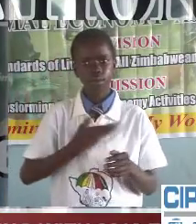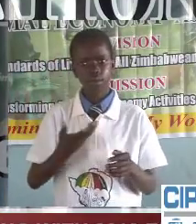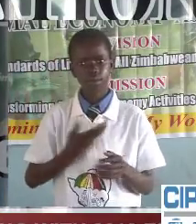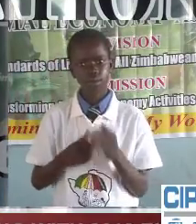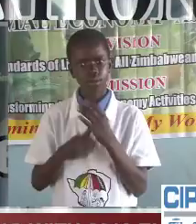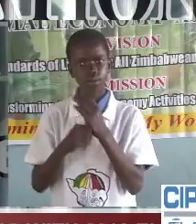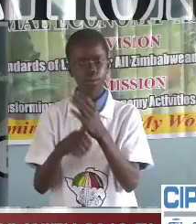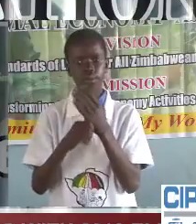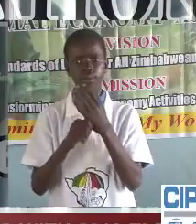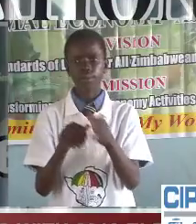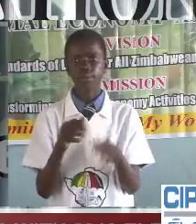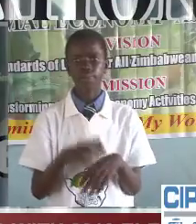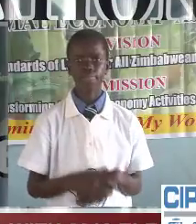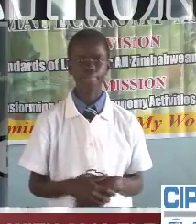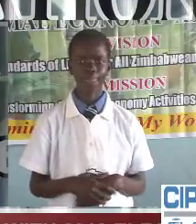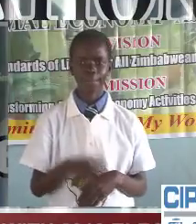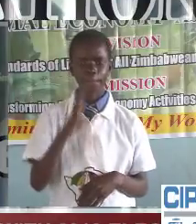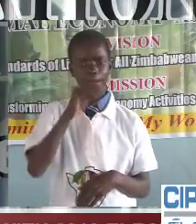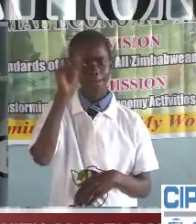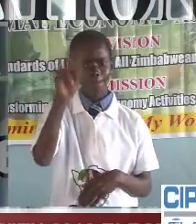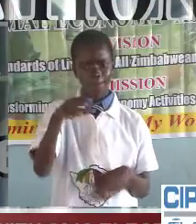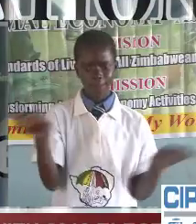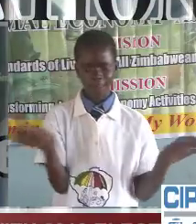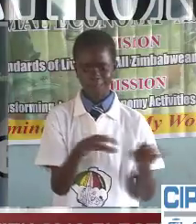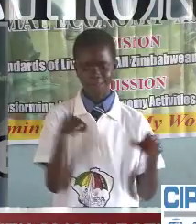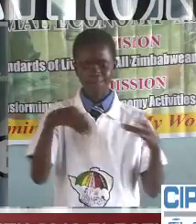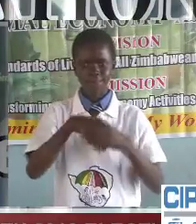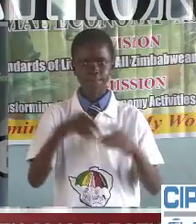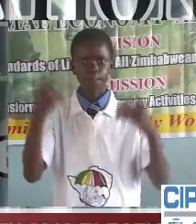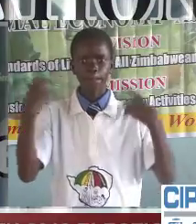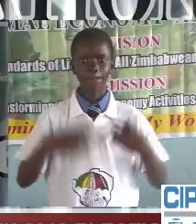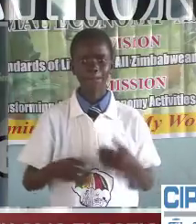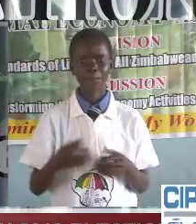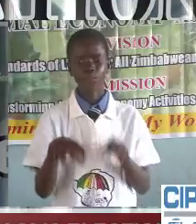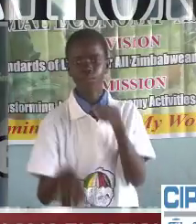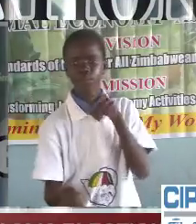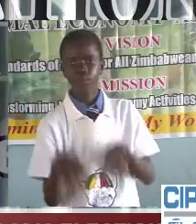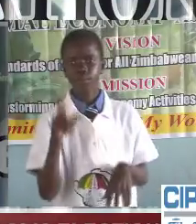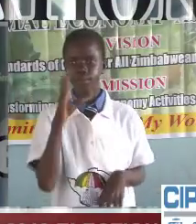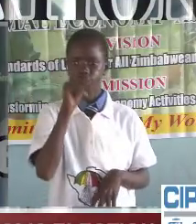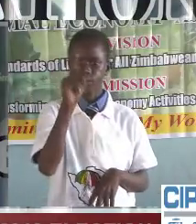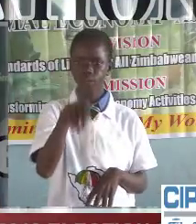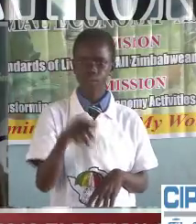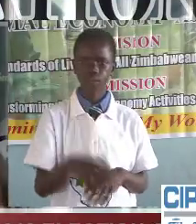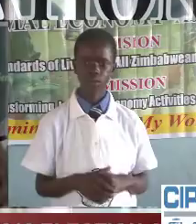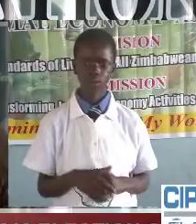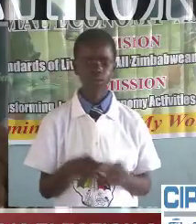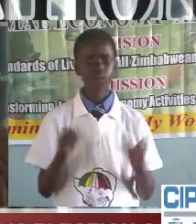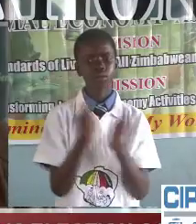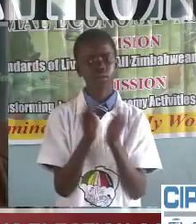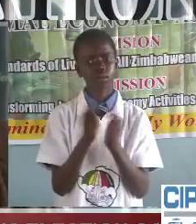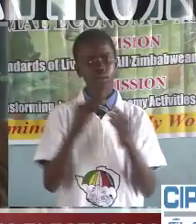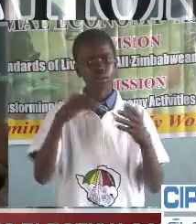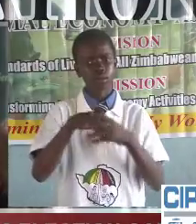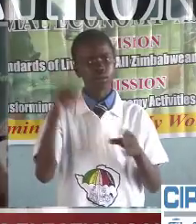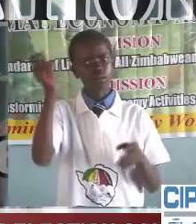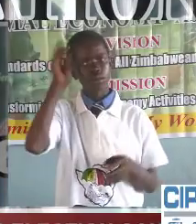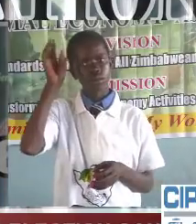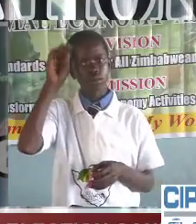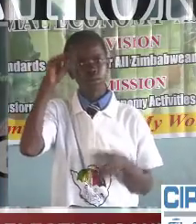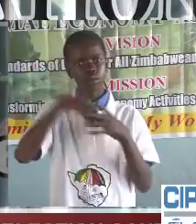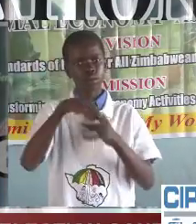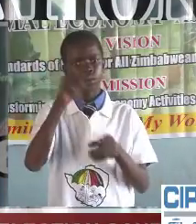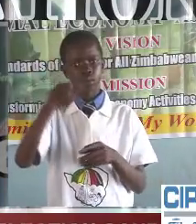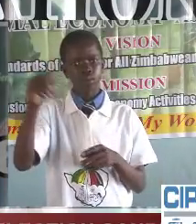utungamiriri hune chokuita nevanorarama neurema saka ivavo ndo vateichikumbira kuti machallenges atinawo mumusha